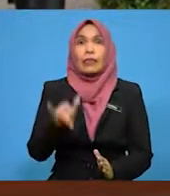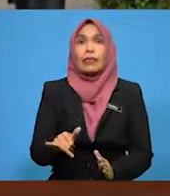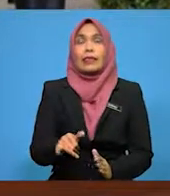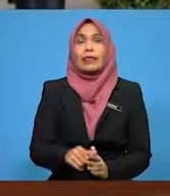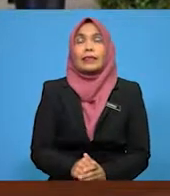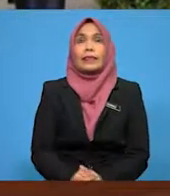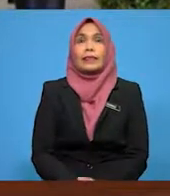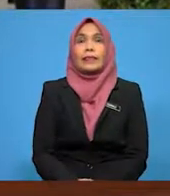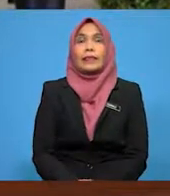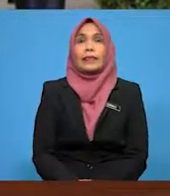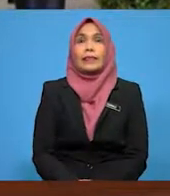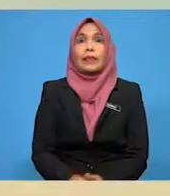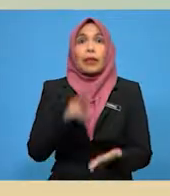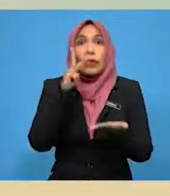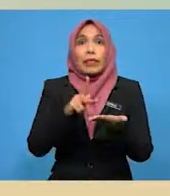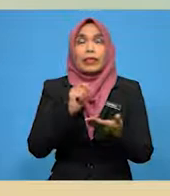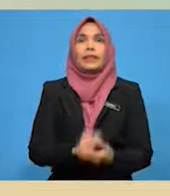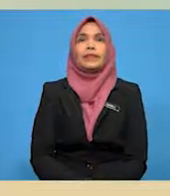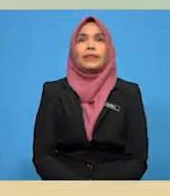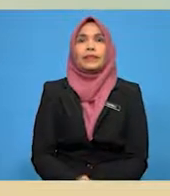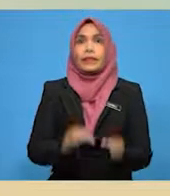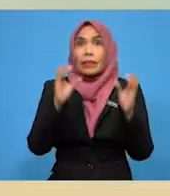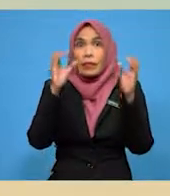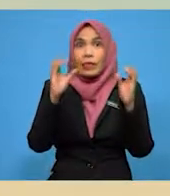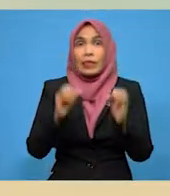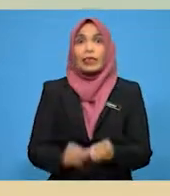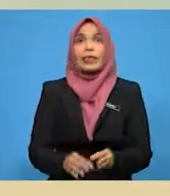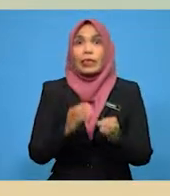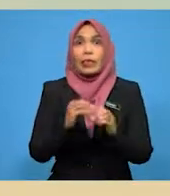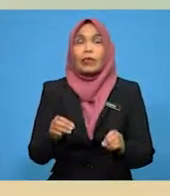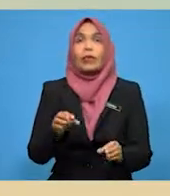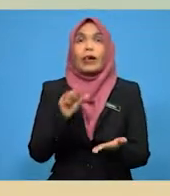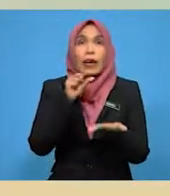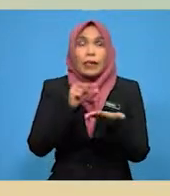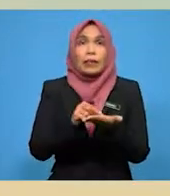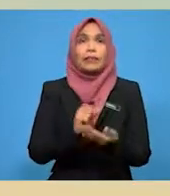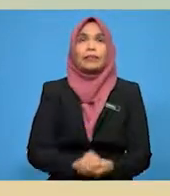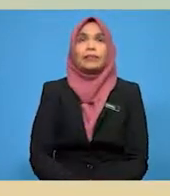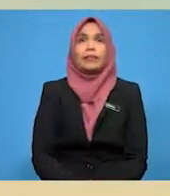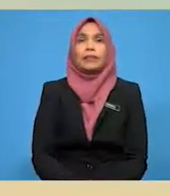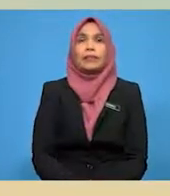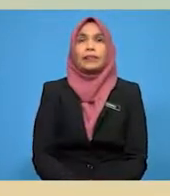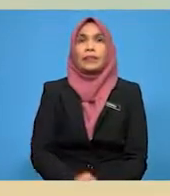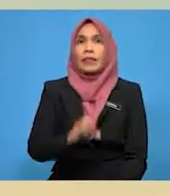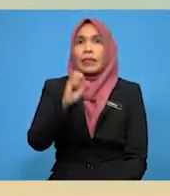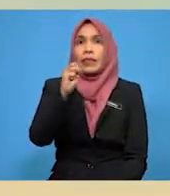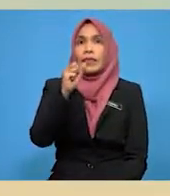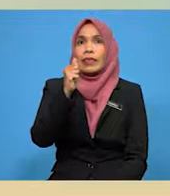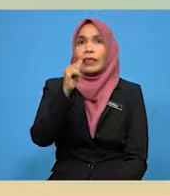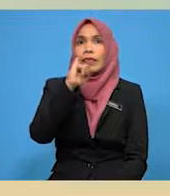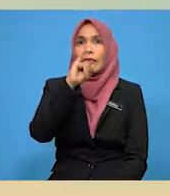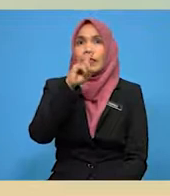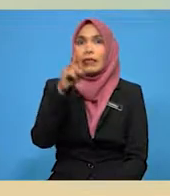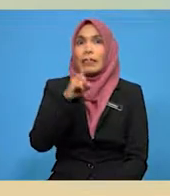ayam yang berkualiti. Ciri-ciri telur ayam yang perlu ditakar ialah saiz telur kecil